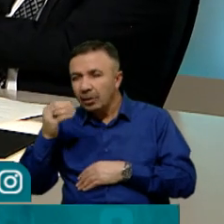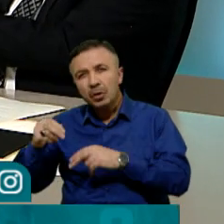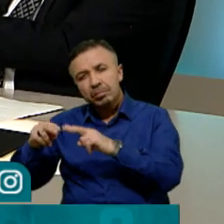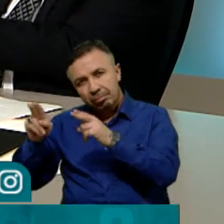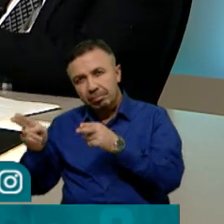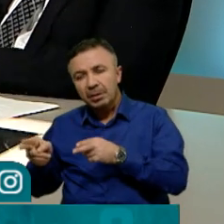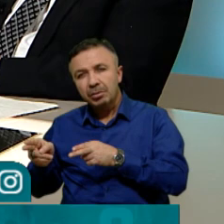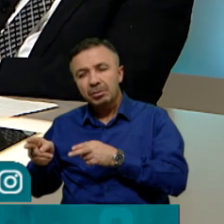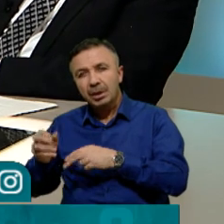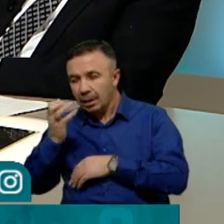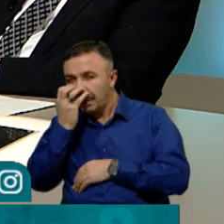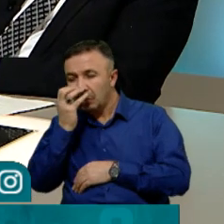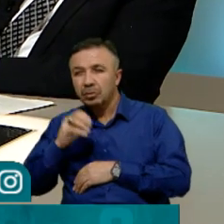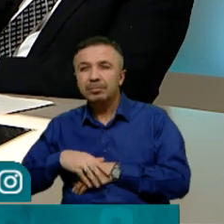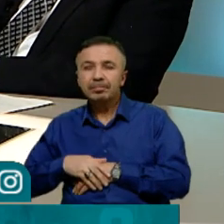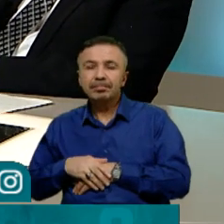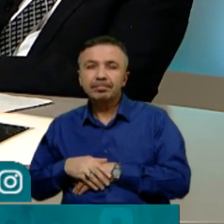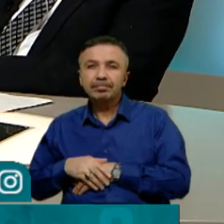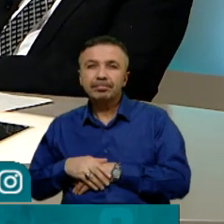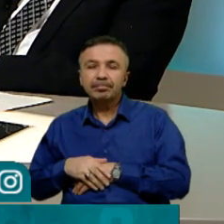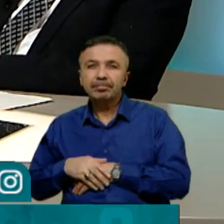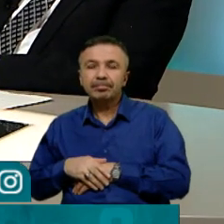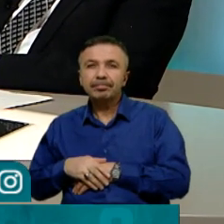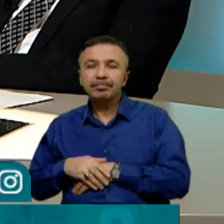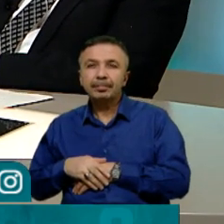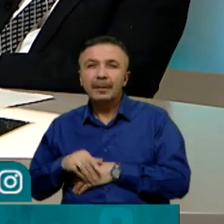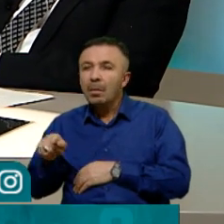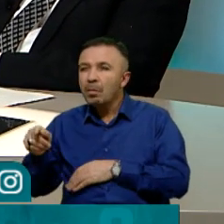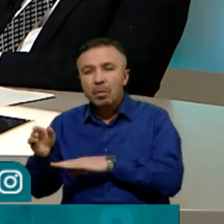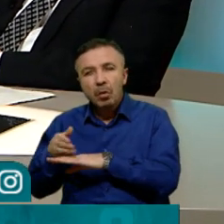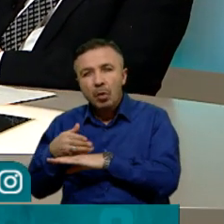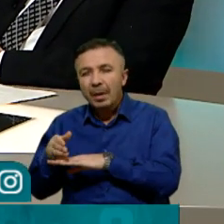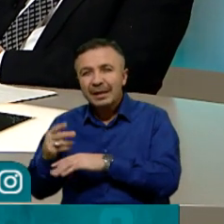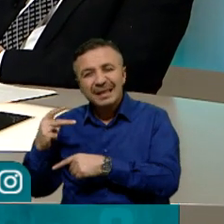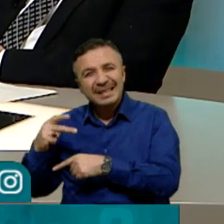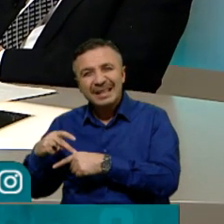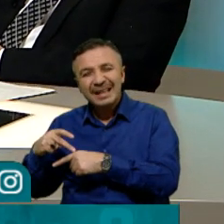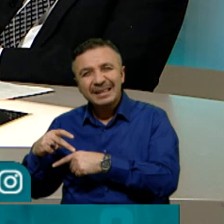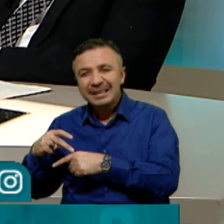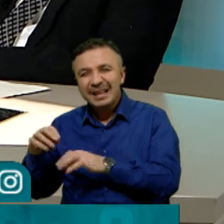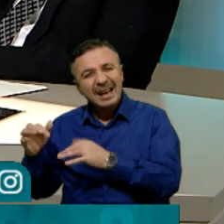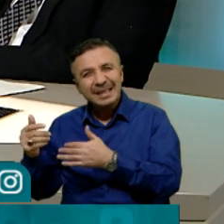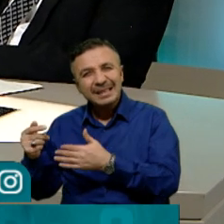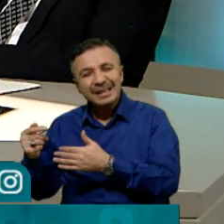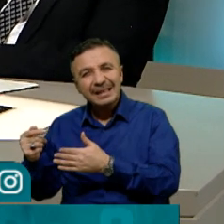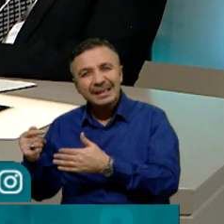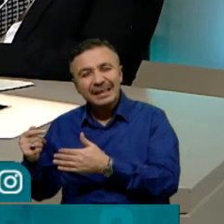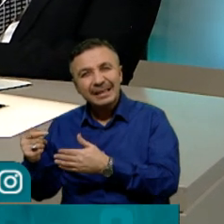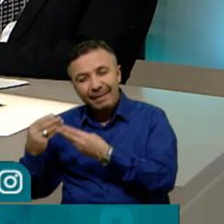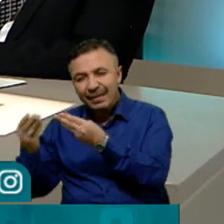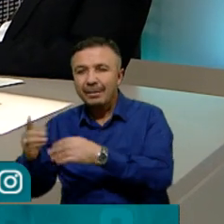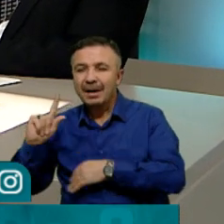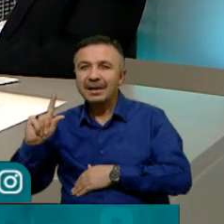mi tezgahta duruyor askıda bu malın zekatını Nasıl vereceksiniz onu